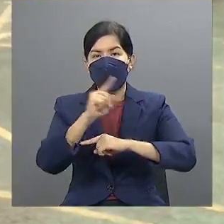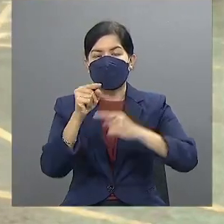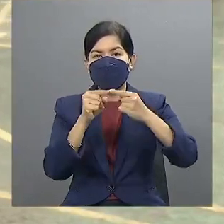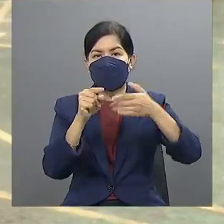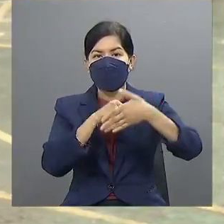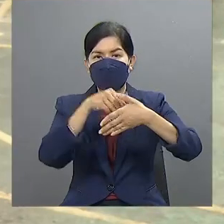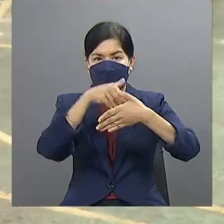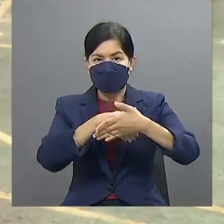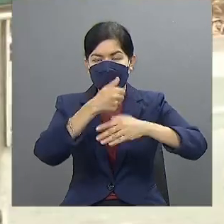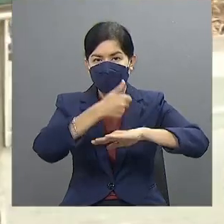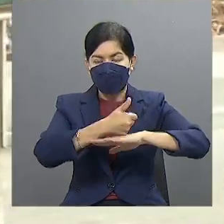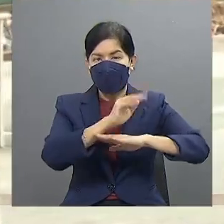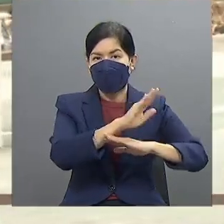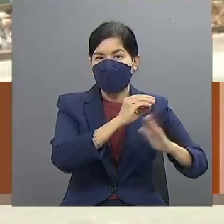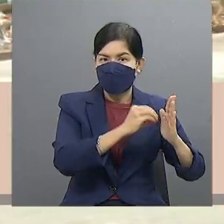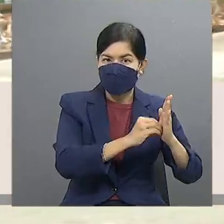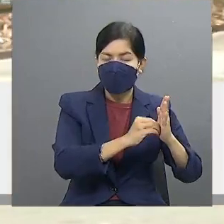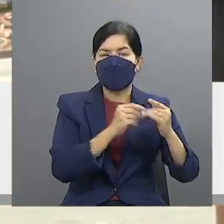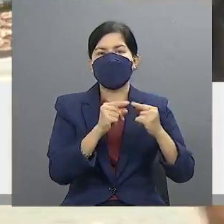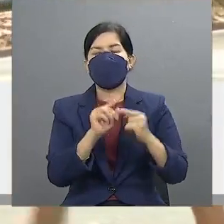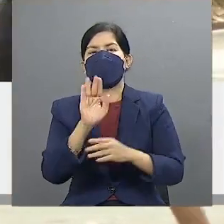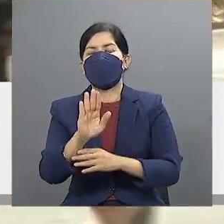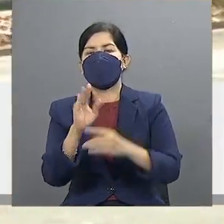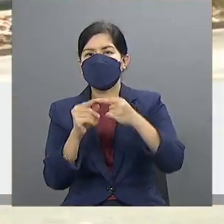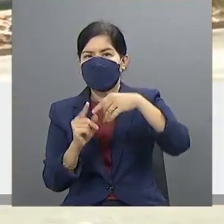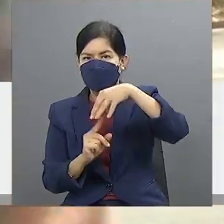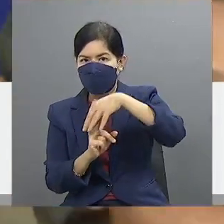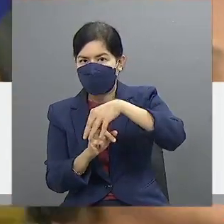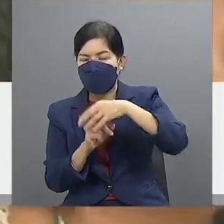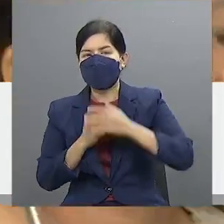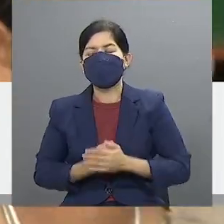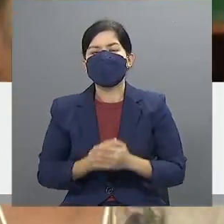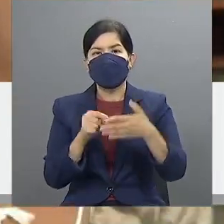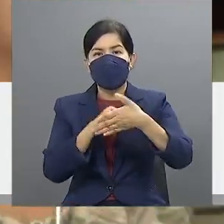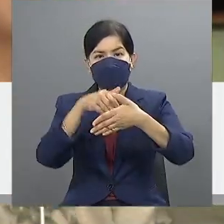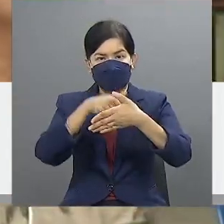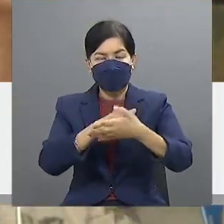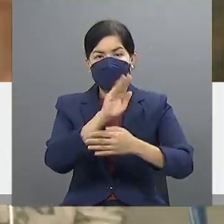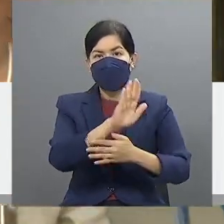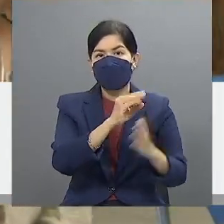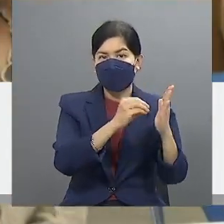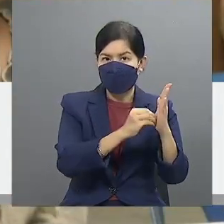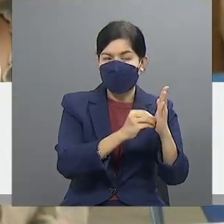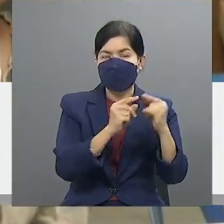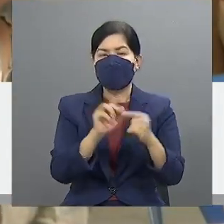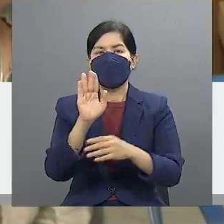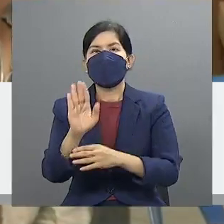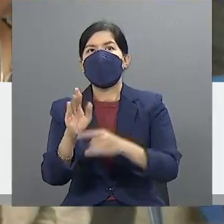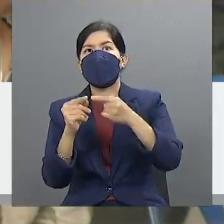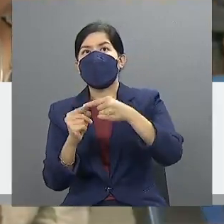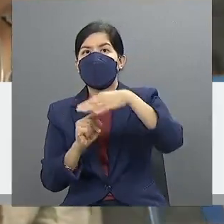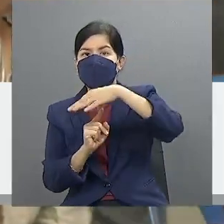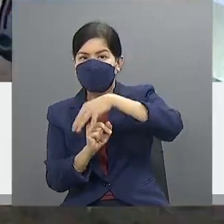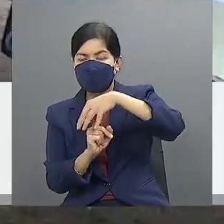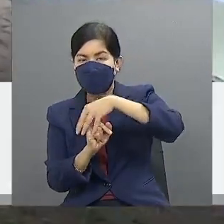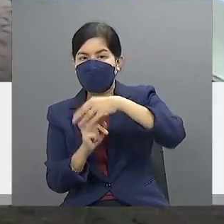ายงานออกมาว่าการพิจารณาการเลือกตั้งผู้ว่าใน2พื้นที่นี้นะคะผู้ว่ากทม.กับนายกเมืองพัทยาจะ